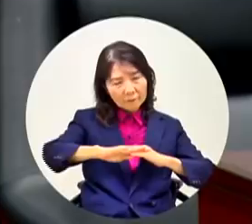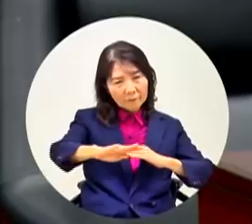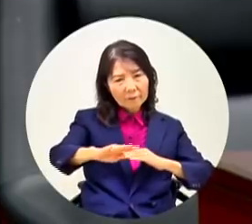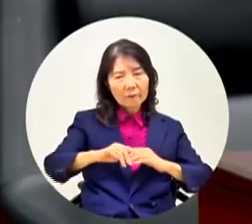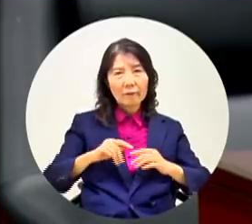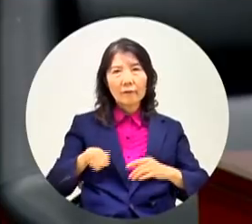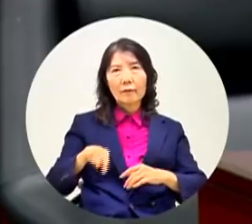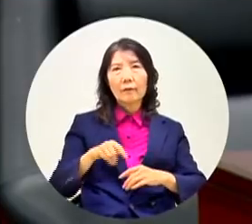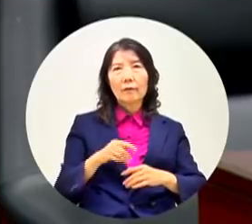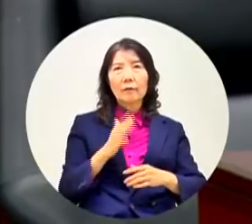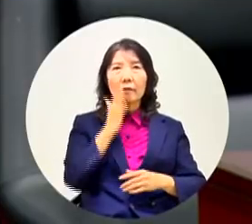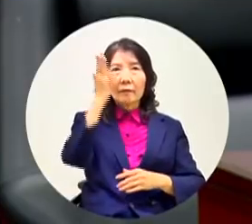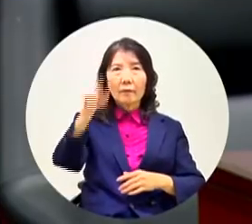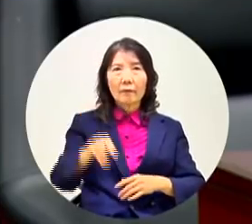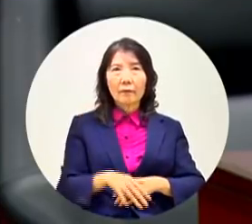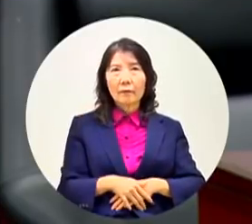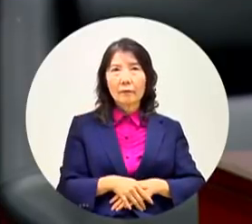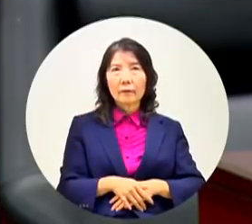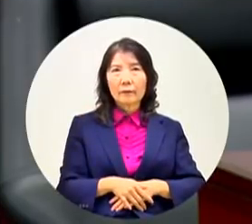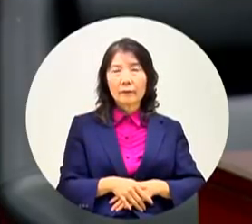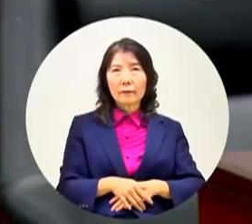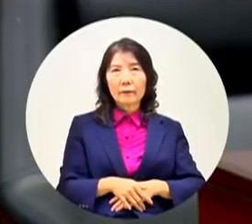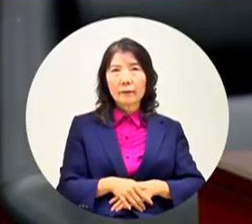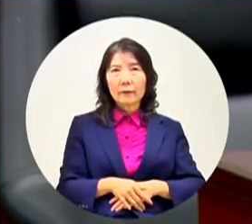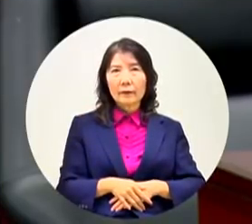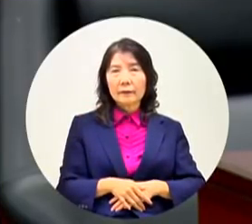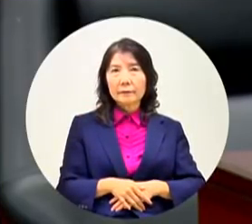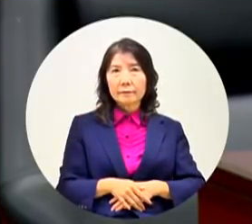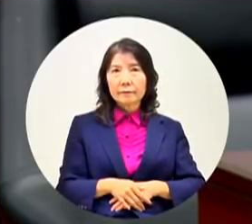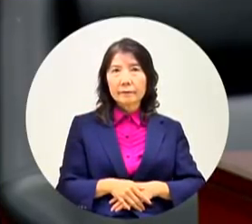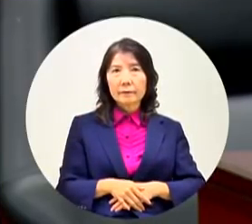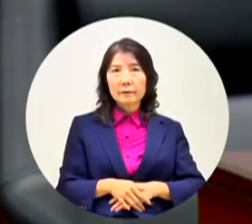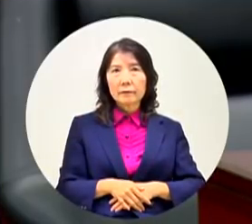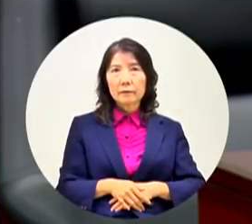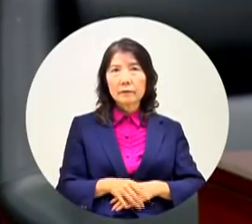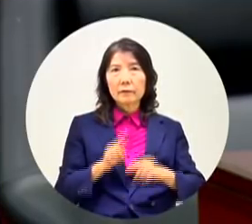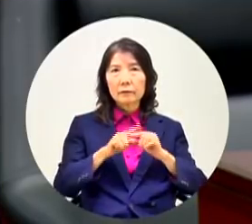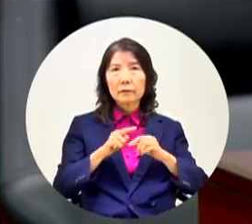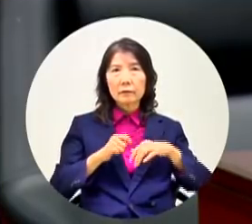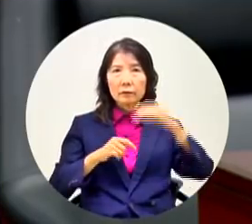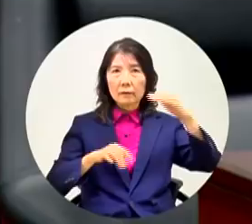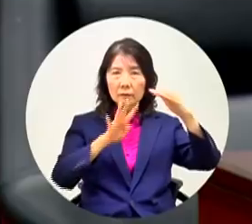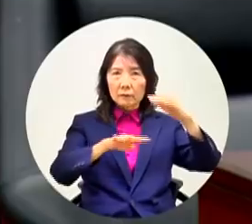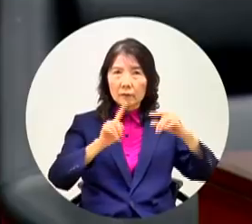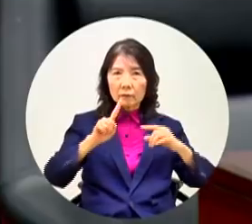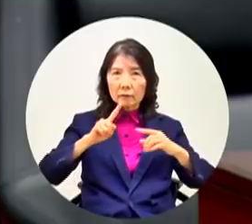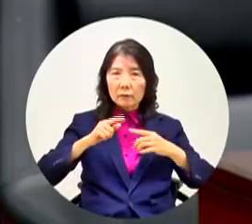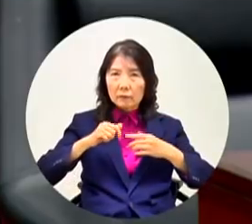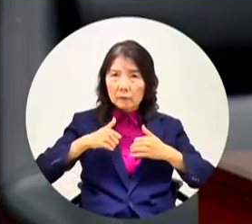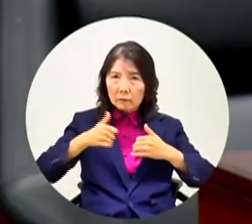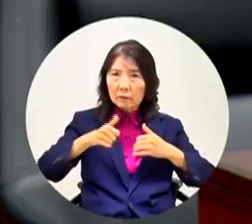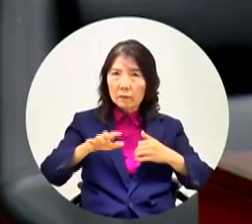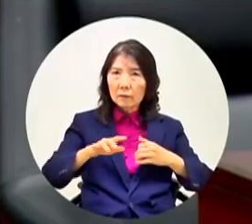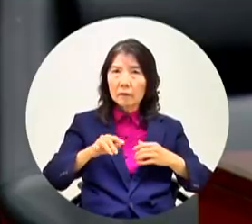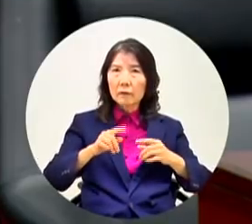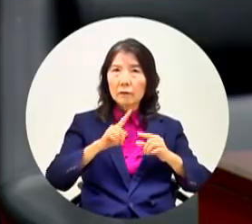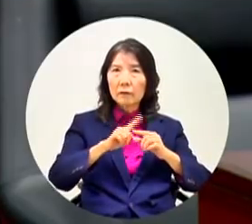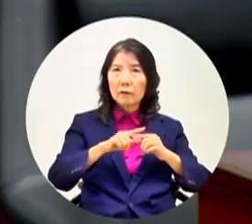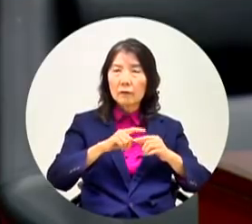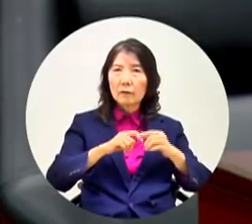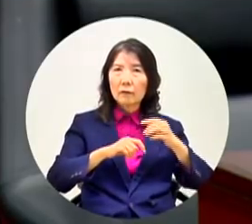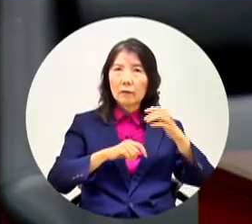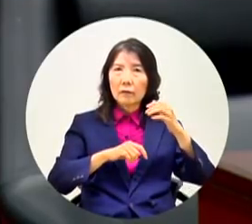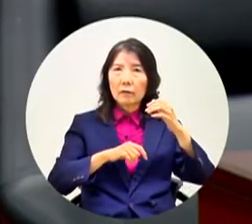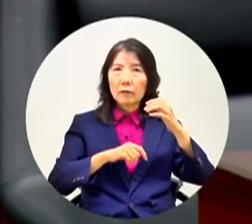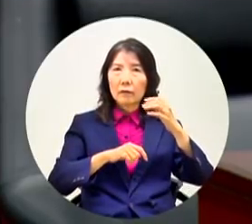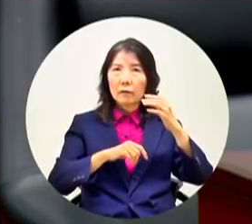呢，啊，咱我要讲的讲，咱这是中仑一路，这嘛是十几栋为中仑社区到即马拢还未铺